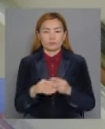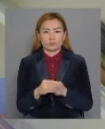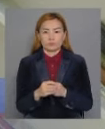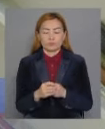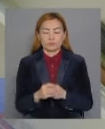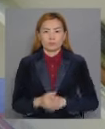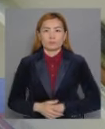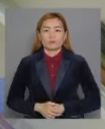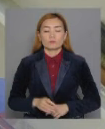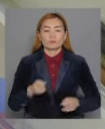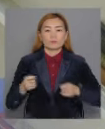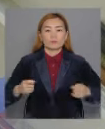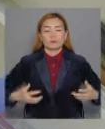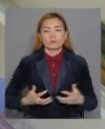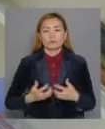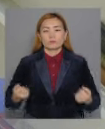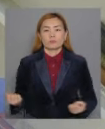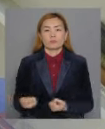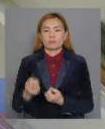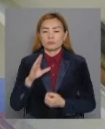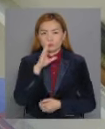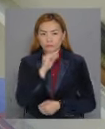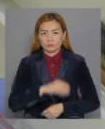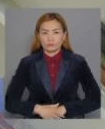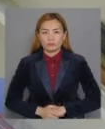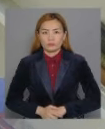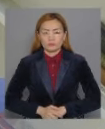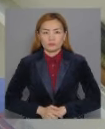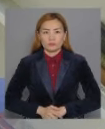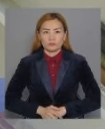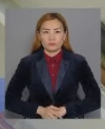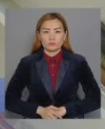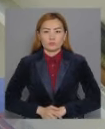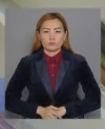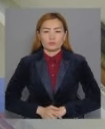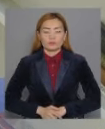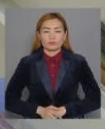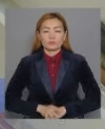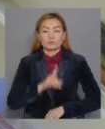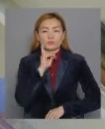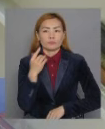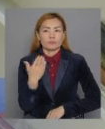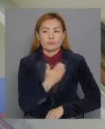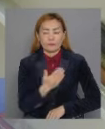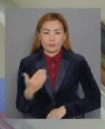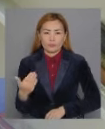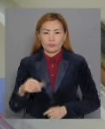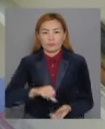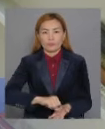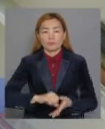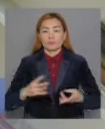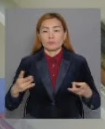бір билік бар, ол кісілердің қолында көп нәрсені шеше алады. Сондықтан да жастардың арасында жүрсе деймін.